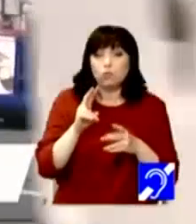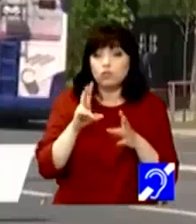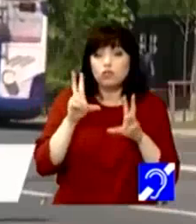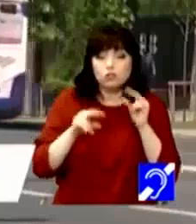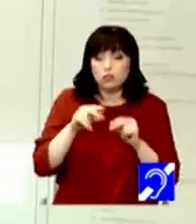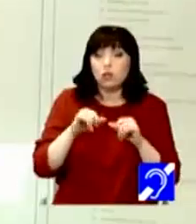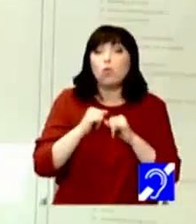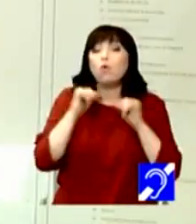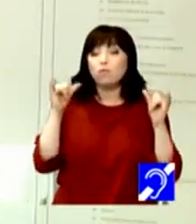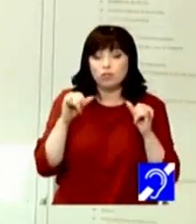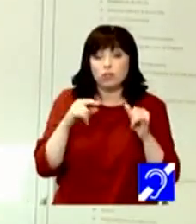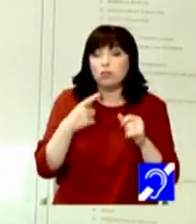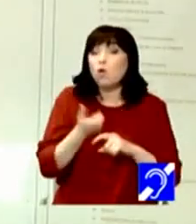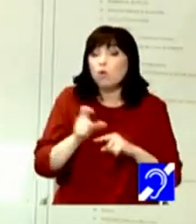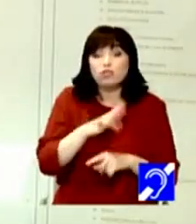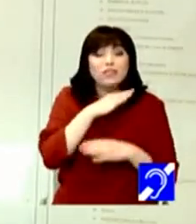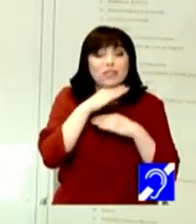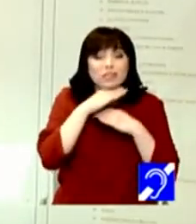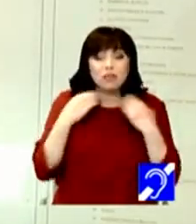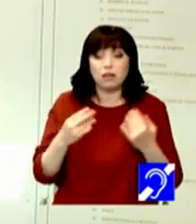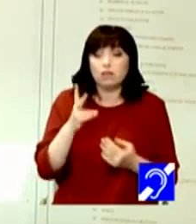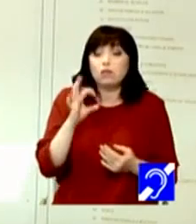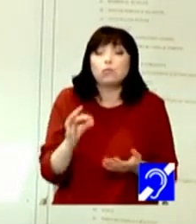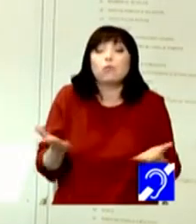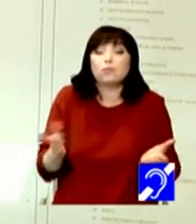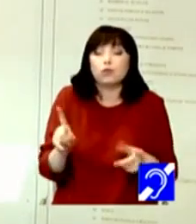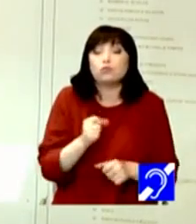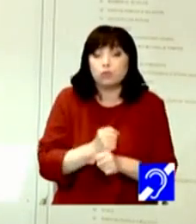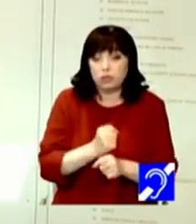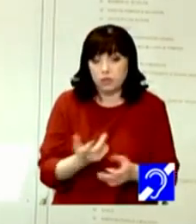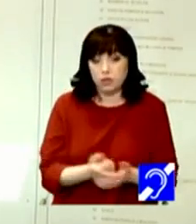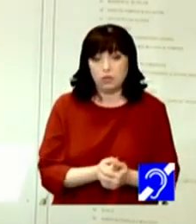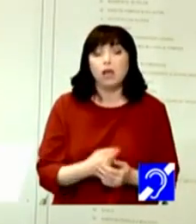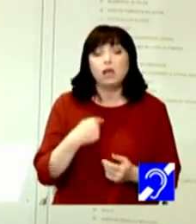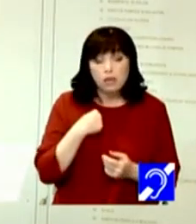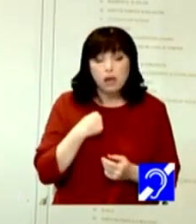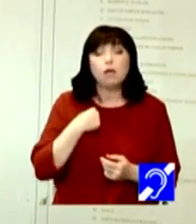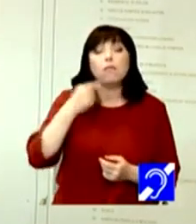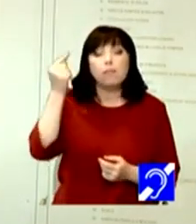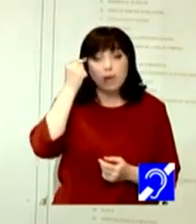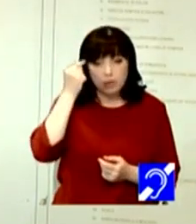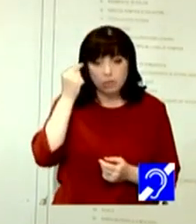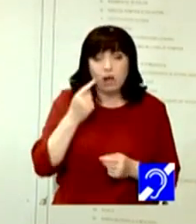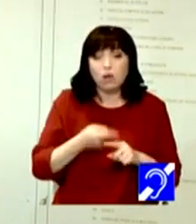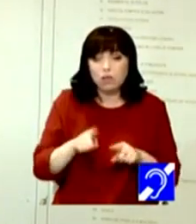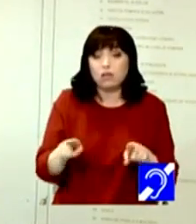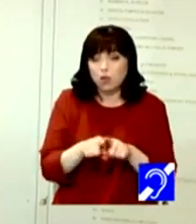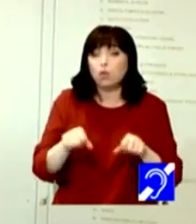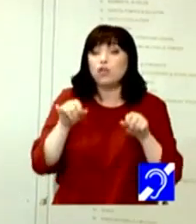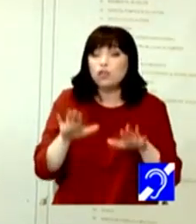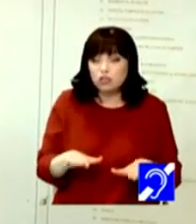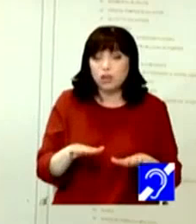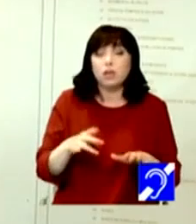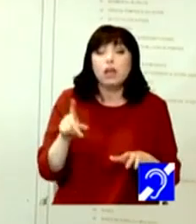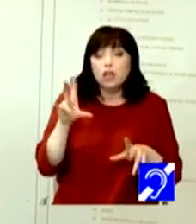creșterile de preț. Îmi asum deplin această decizie, care pare a nu fi